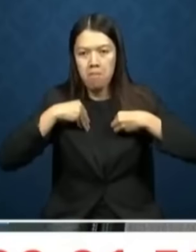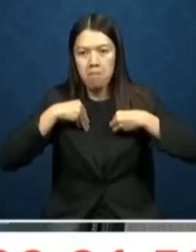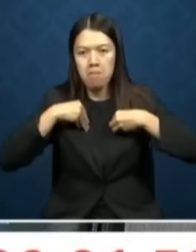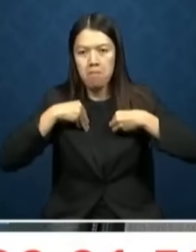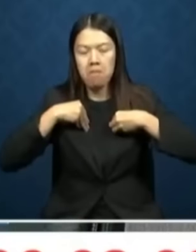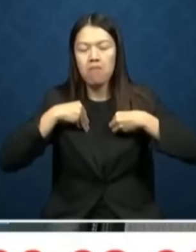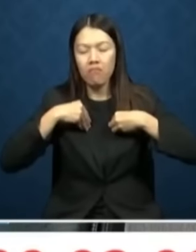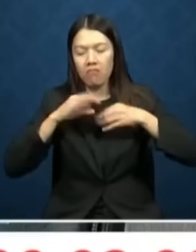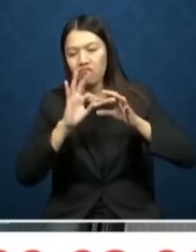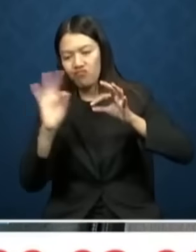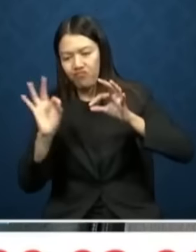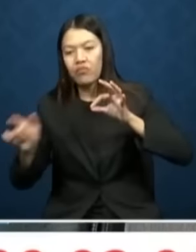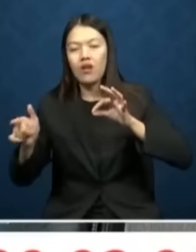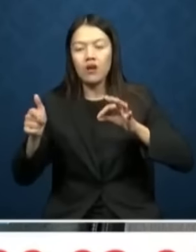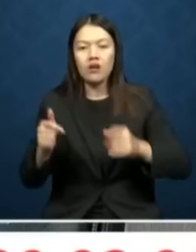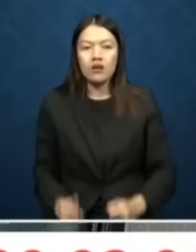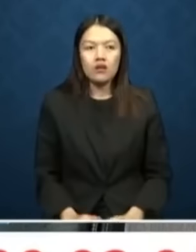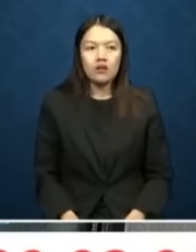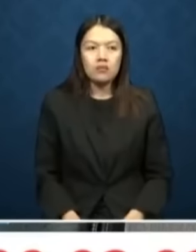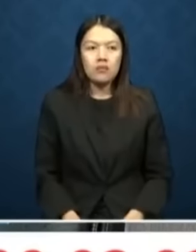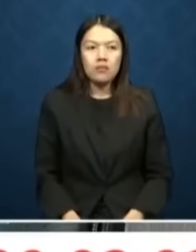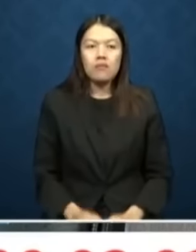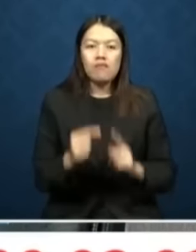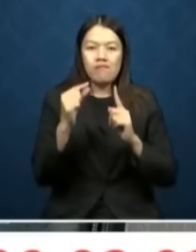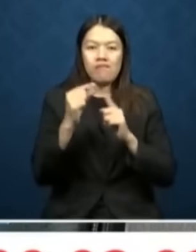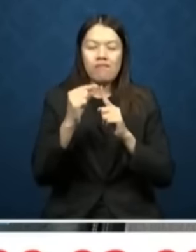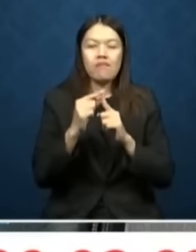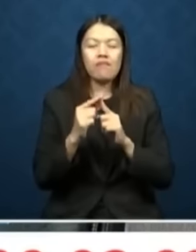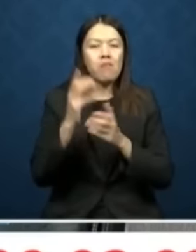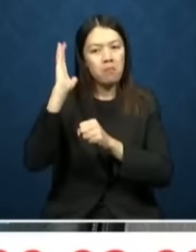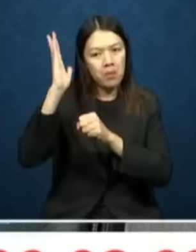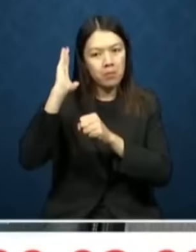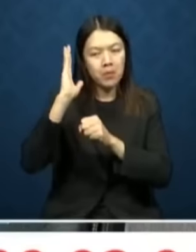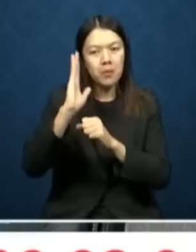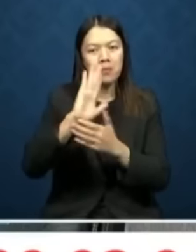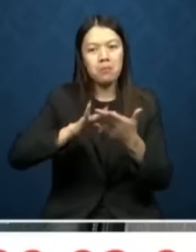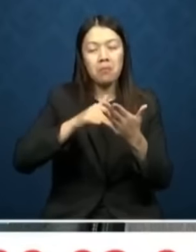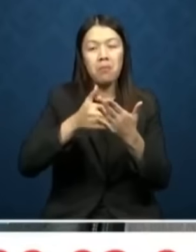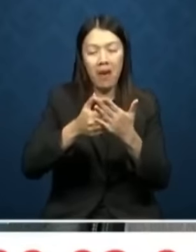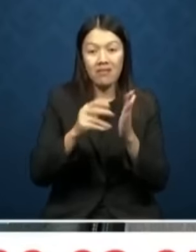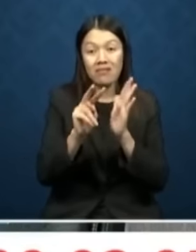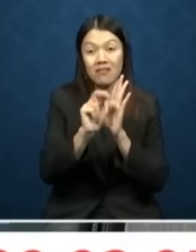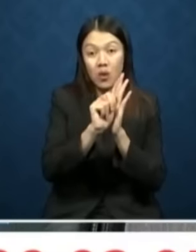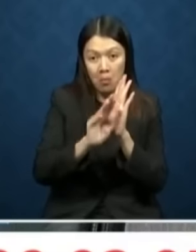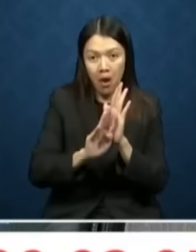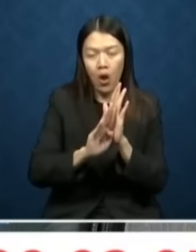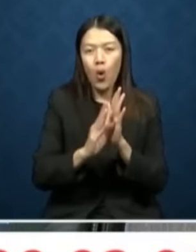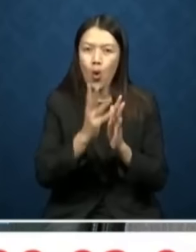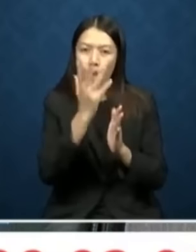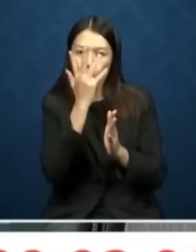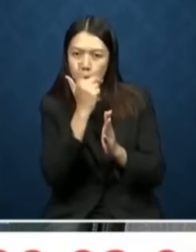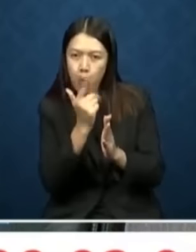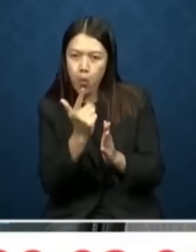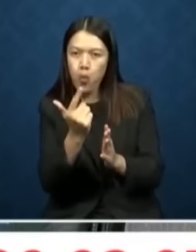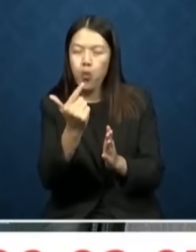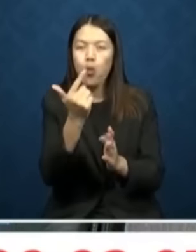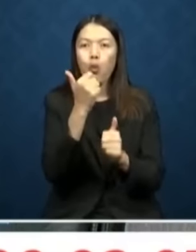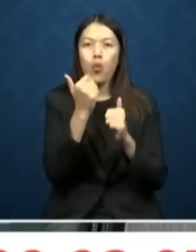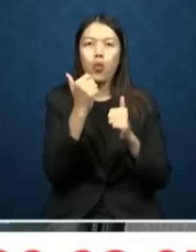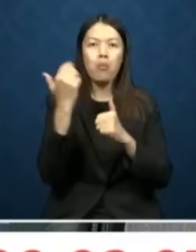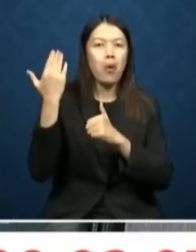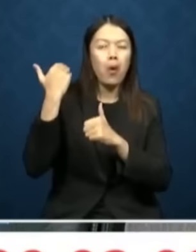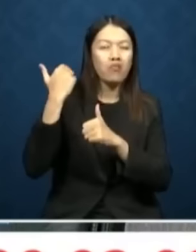ต่อไปนะครับท่านประธานครับนี่เป็นคำแถลงนโยบายที่ผมอ่านแล้วสวยหรูและดูดีมากๆนะ